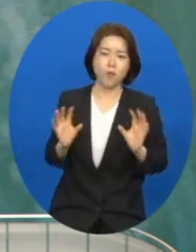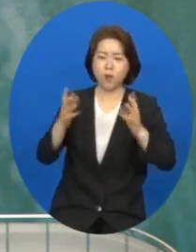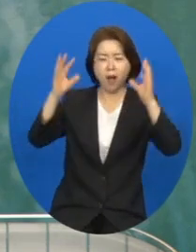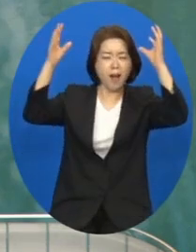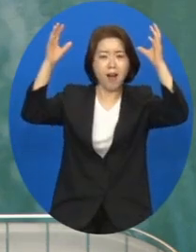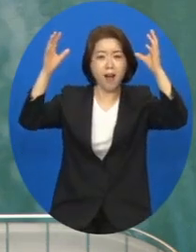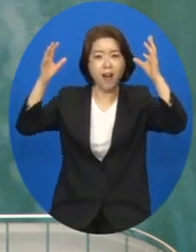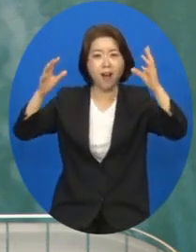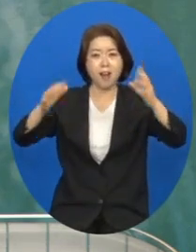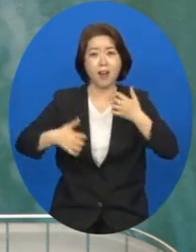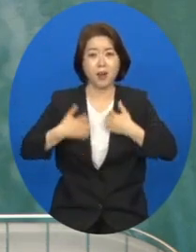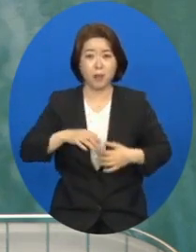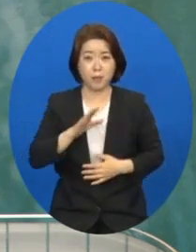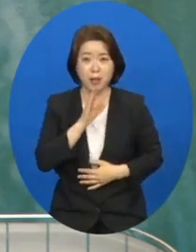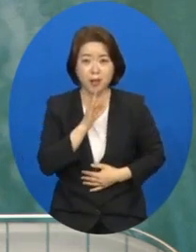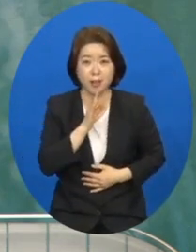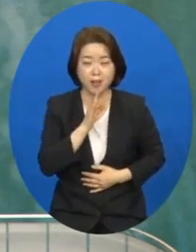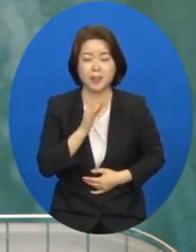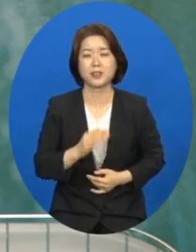하고 놀라지 않겠습니까?